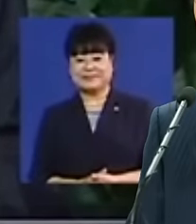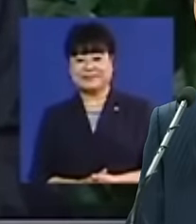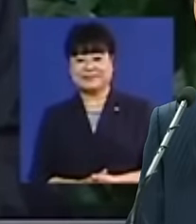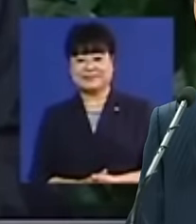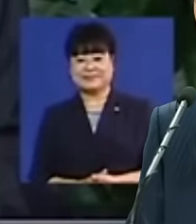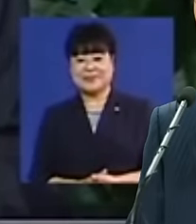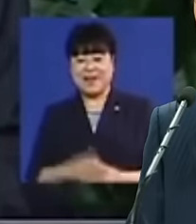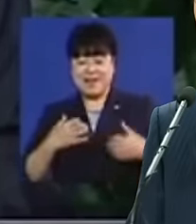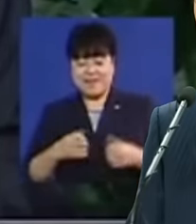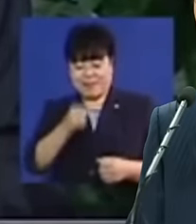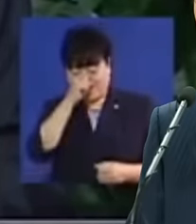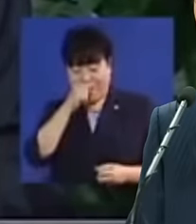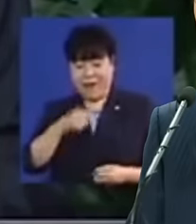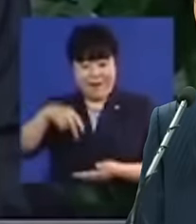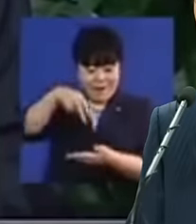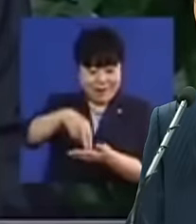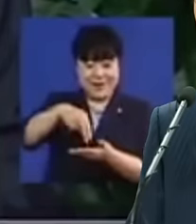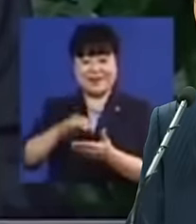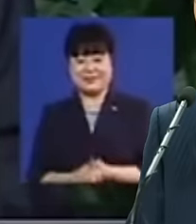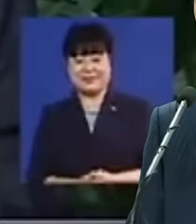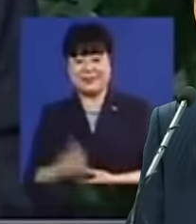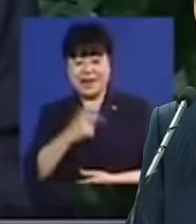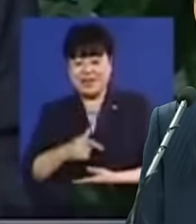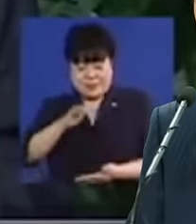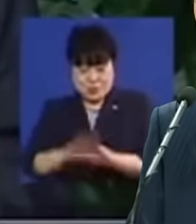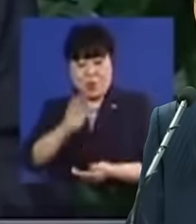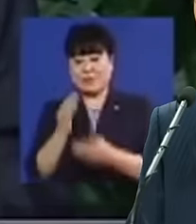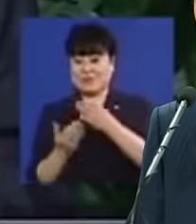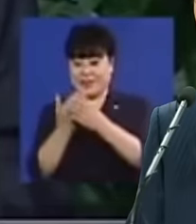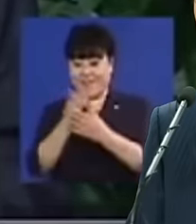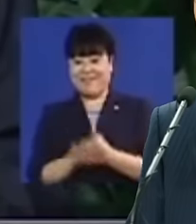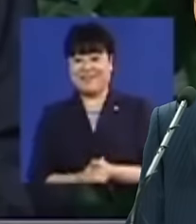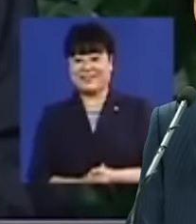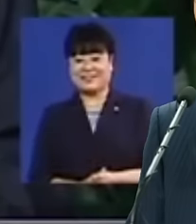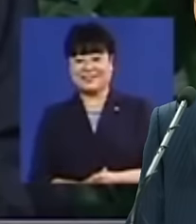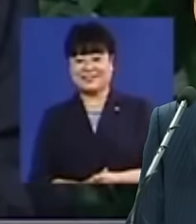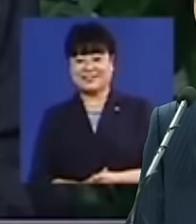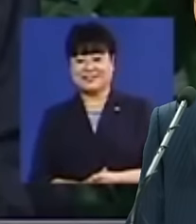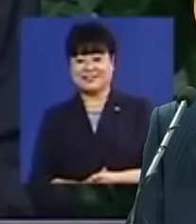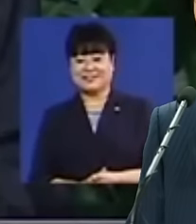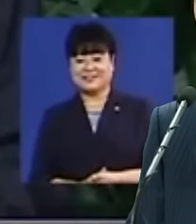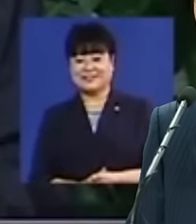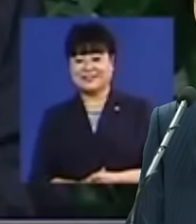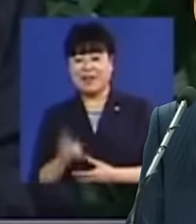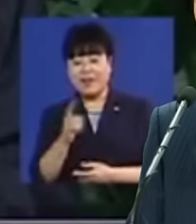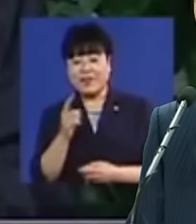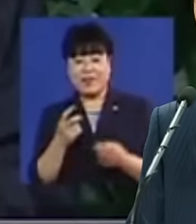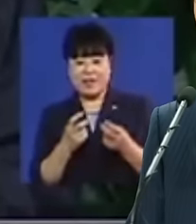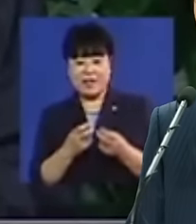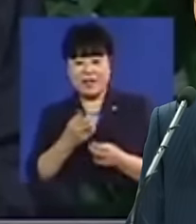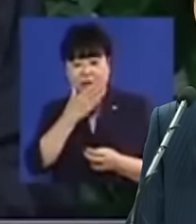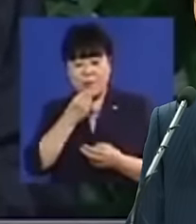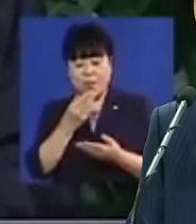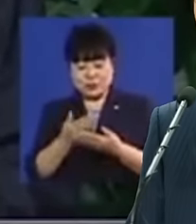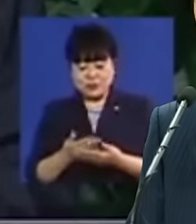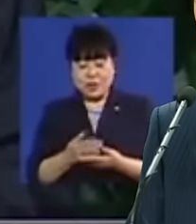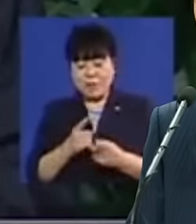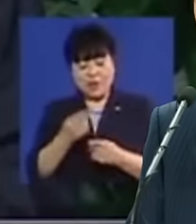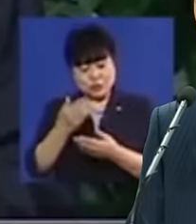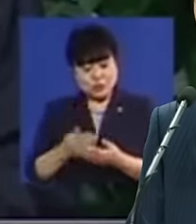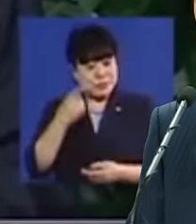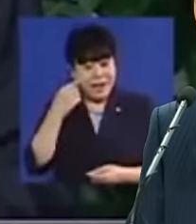화락도 일어날 것입니다. 가슴이 뜨거워질 것입니다. 그리고 어떻게 제게 이런 말씀을